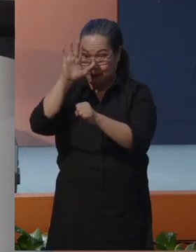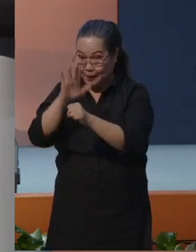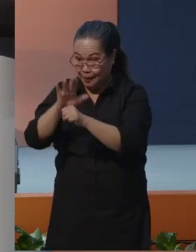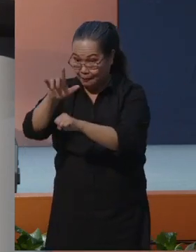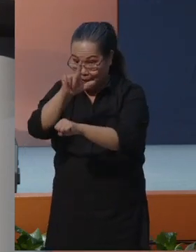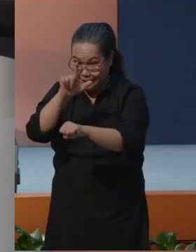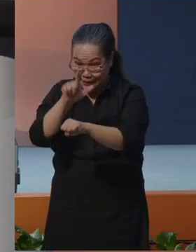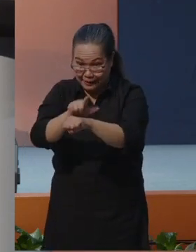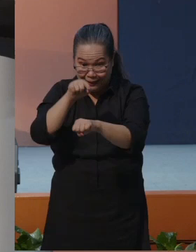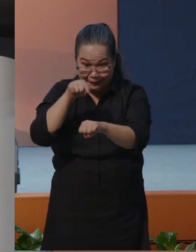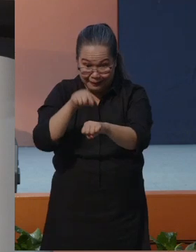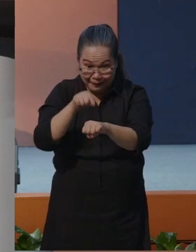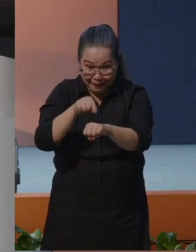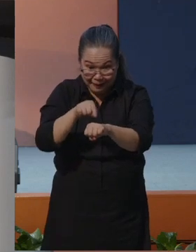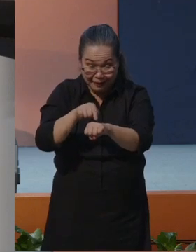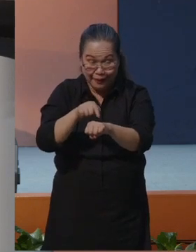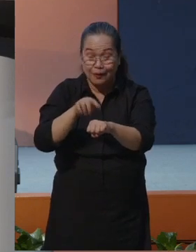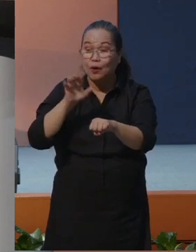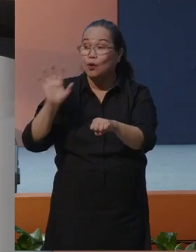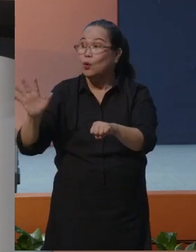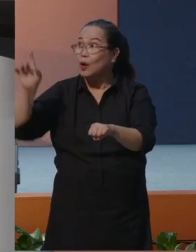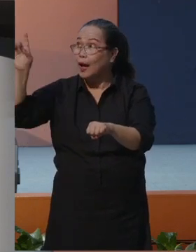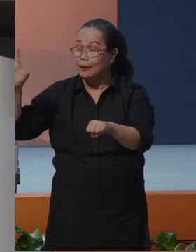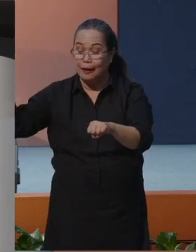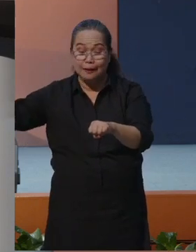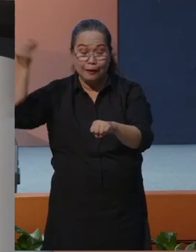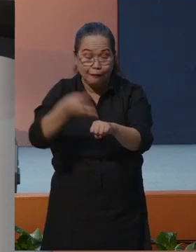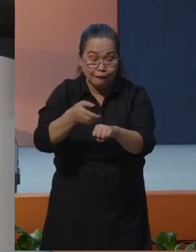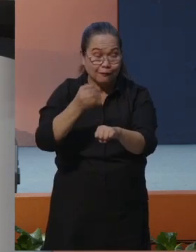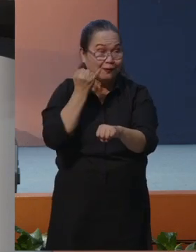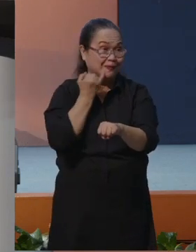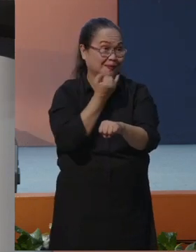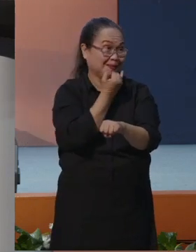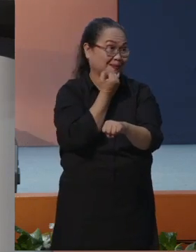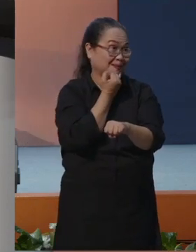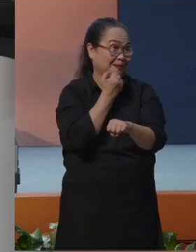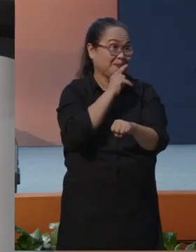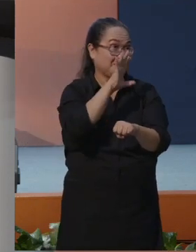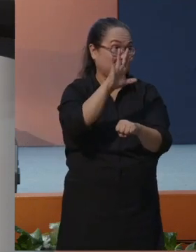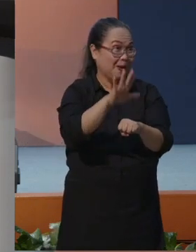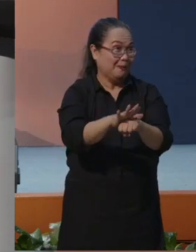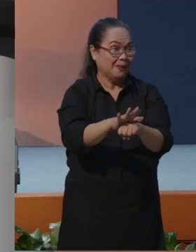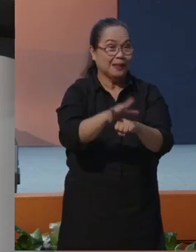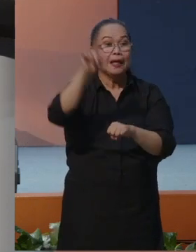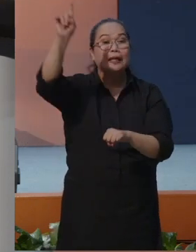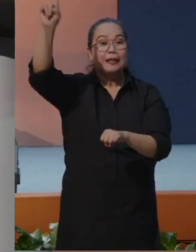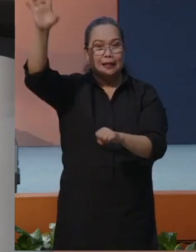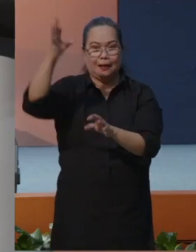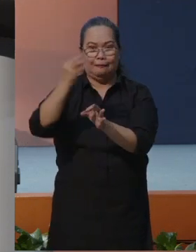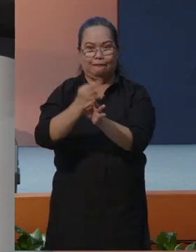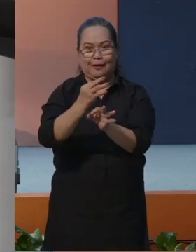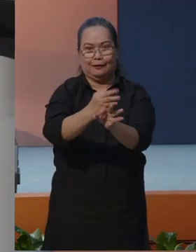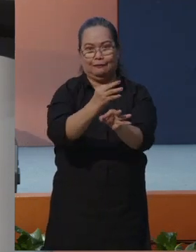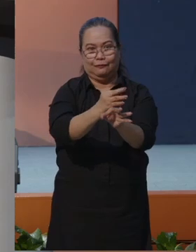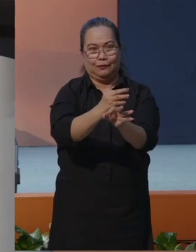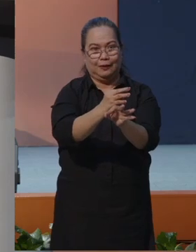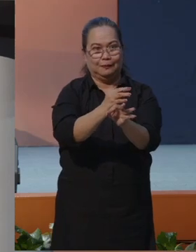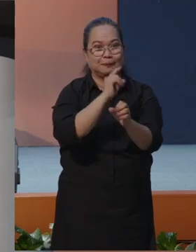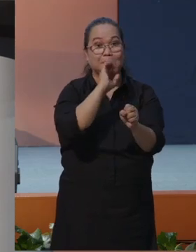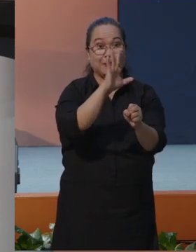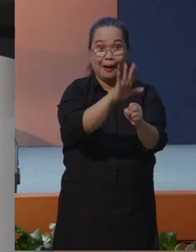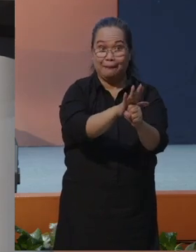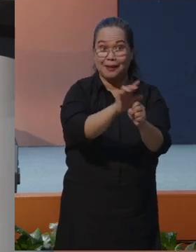sa kanila ng Panginoon. Makikita natin dito na naging tapat ang Diyos sa kanyang mga pangako